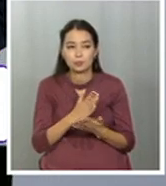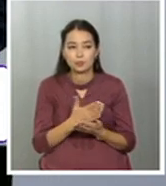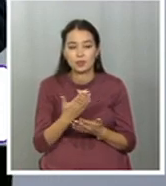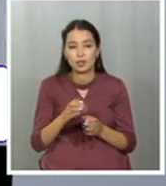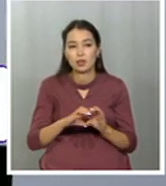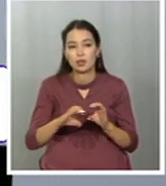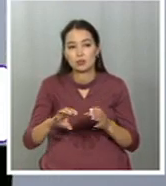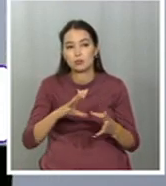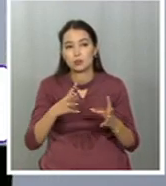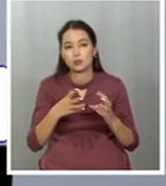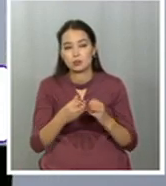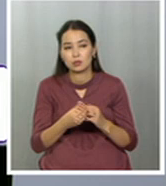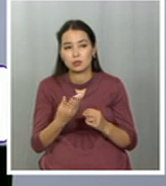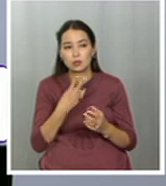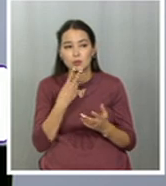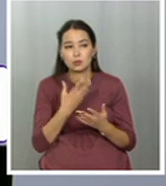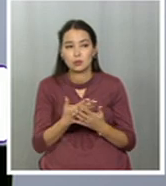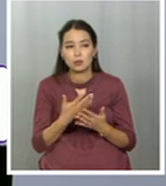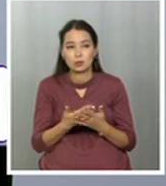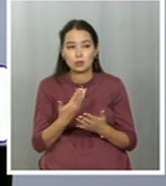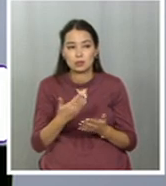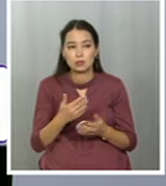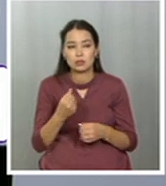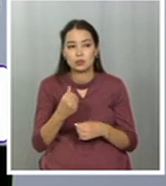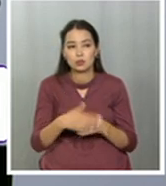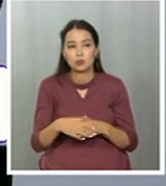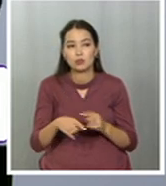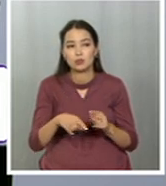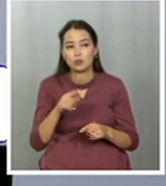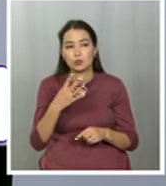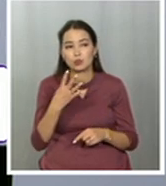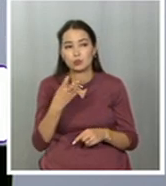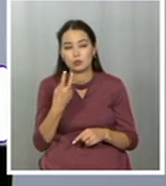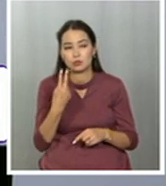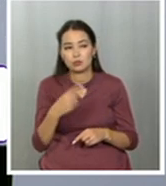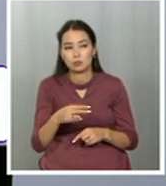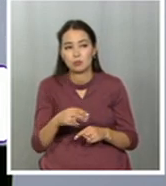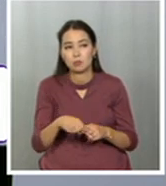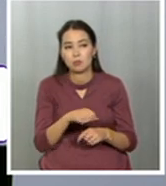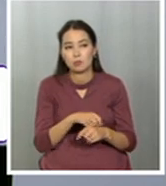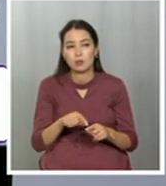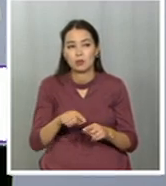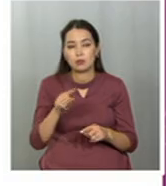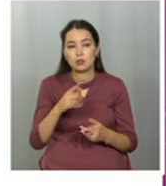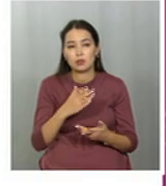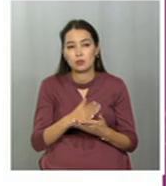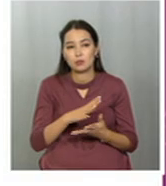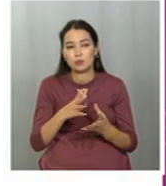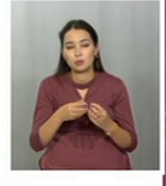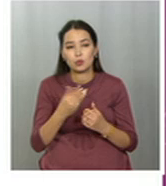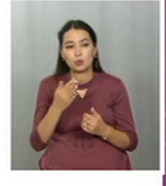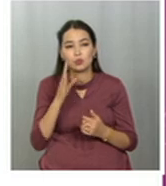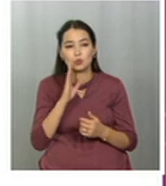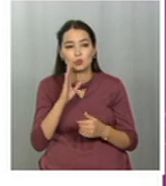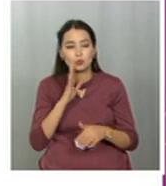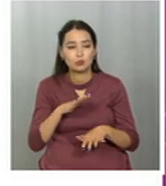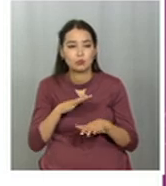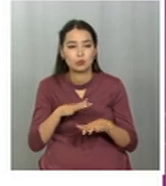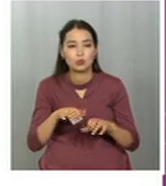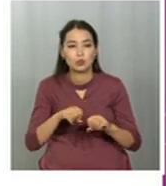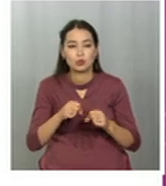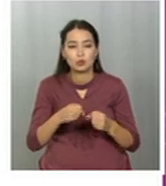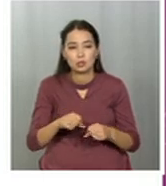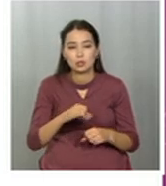қойылып, жалпы судың деңгейі 420 метр биіктікке көтеріледі. Оның көтерілу себебі су ағынын жылдамдату, яғни су